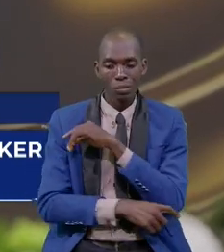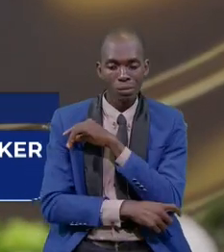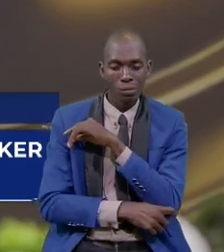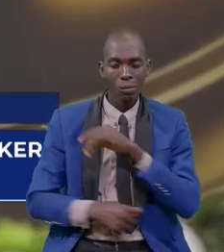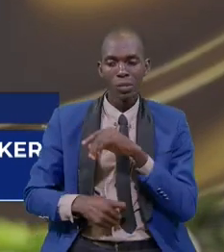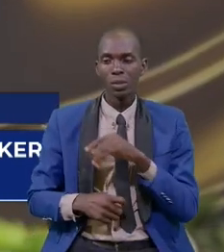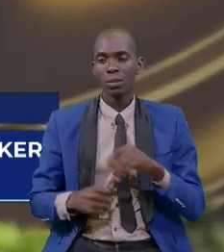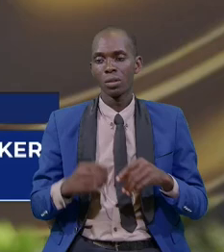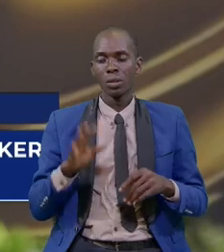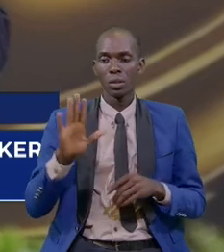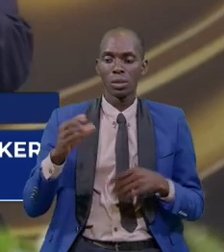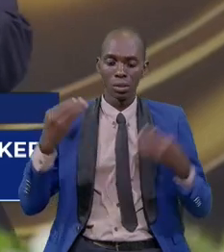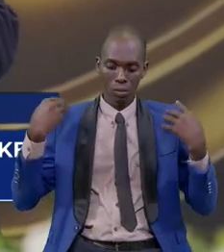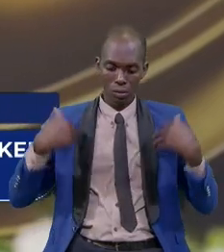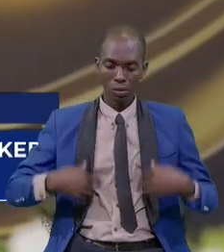le